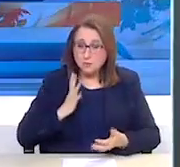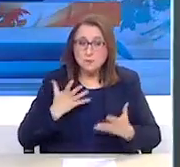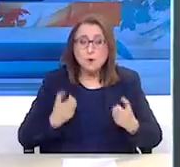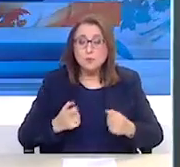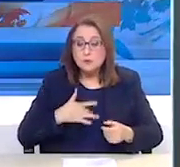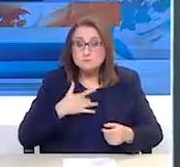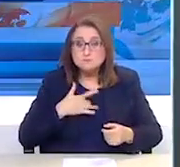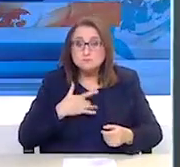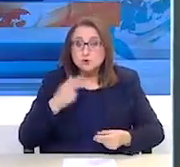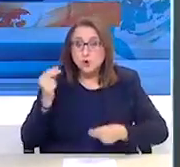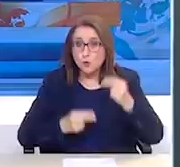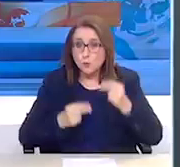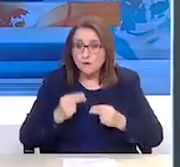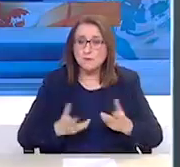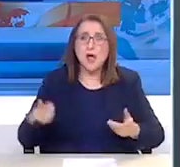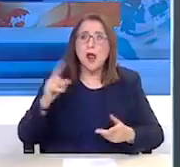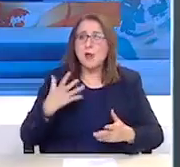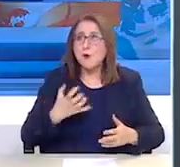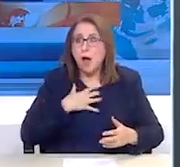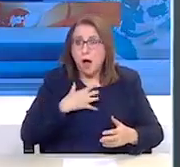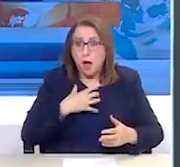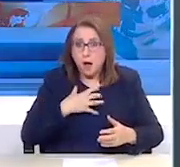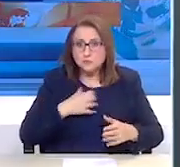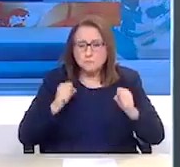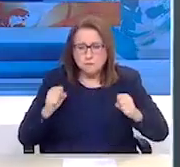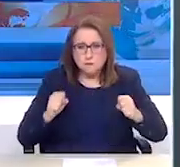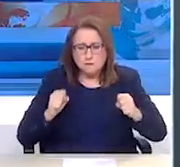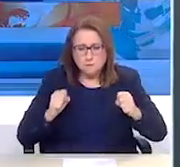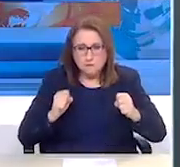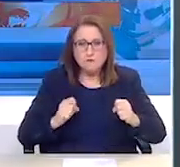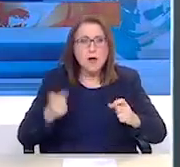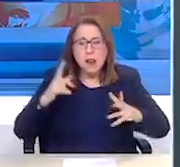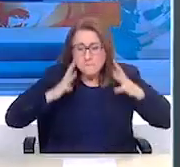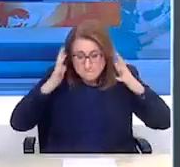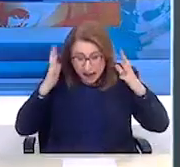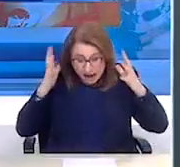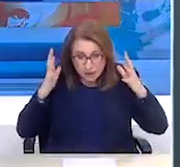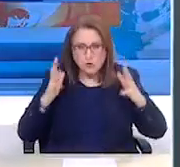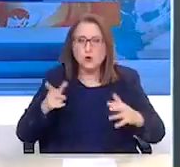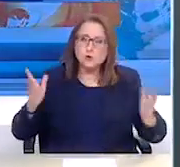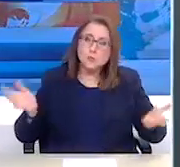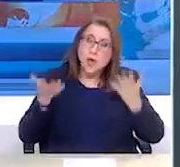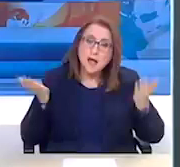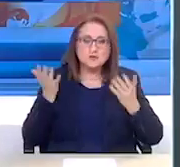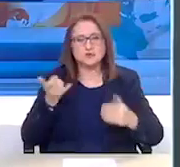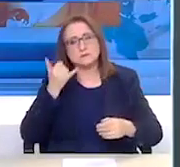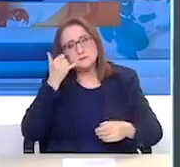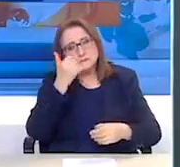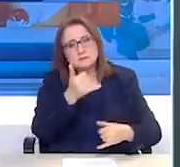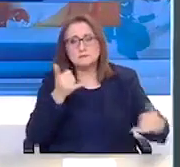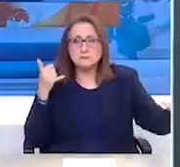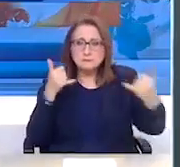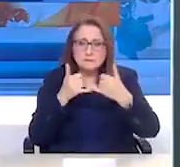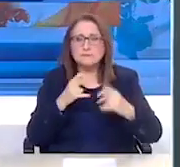υγείας, για παράδειγμα παθολογικό άγχος, φόβο, πανικό, να μιλήσουν και να στηριχθούν. Να έρθουν πιο